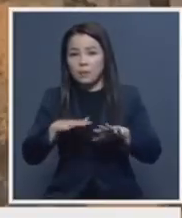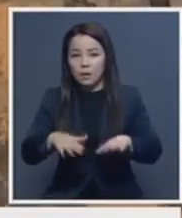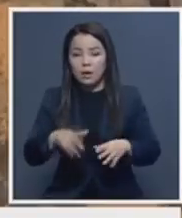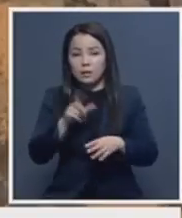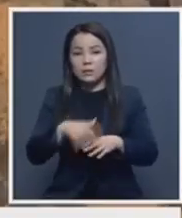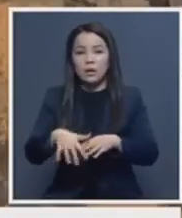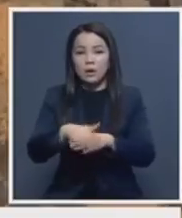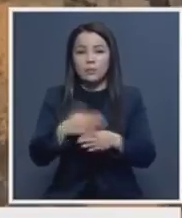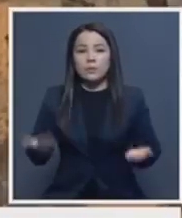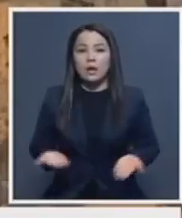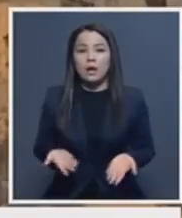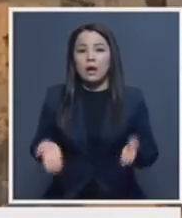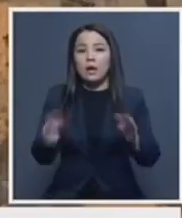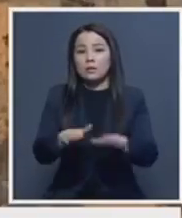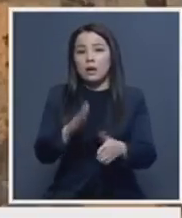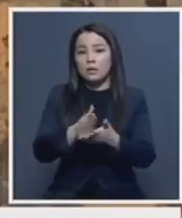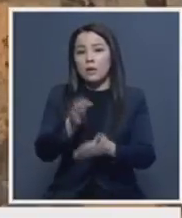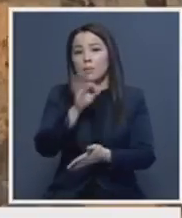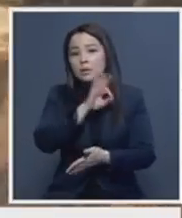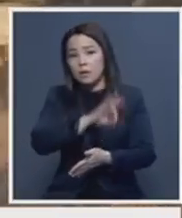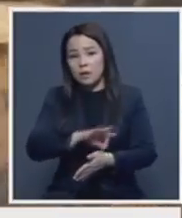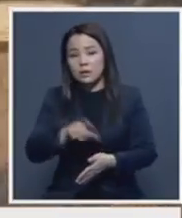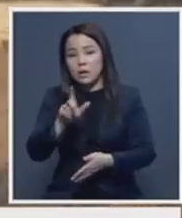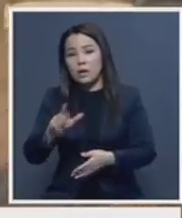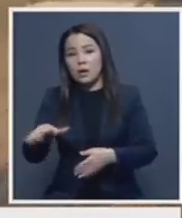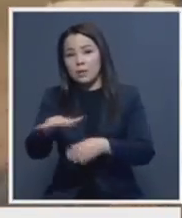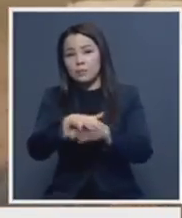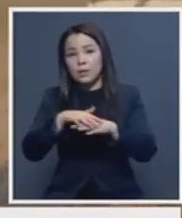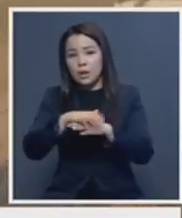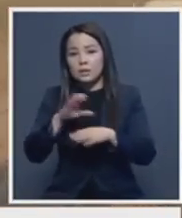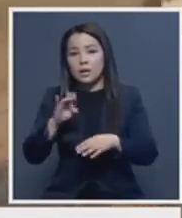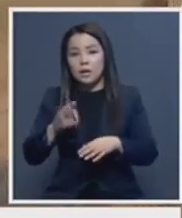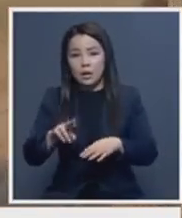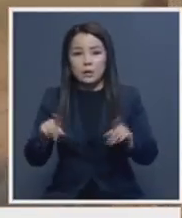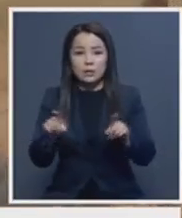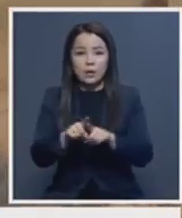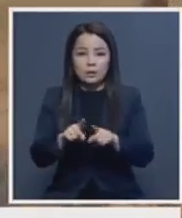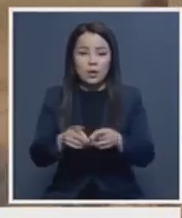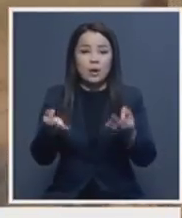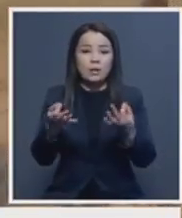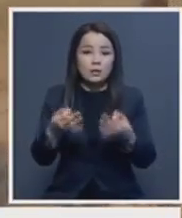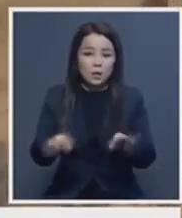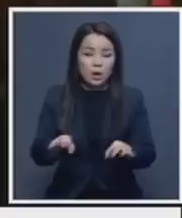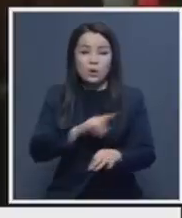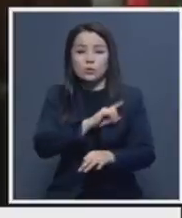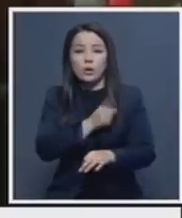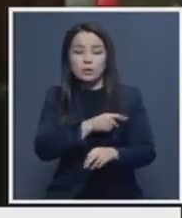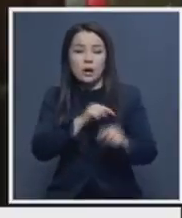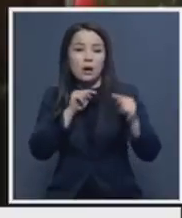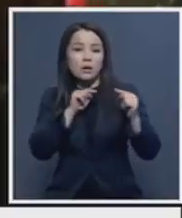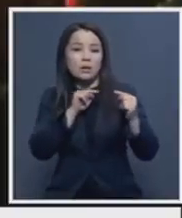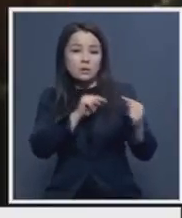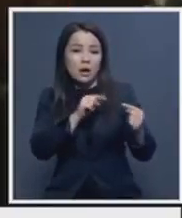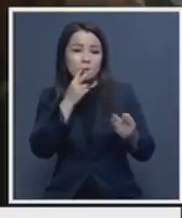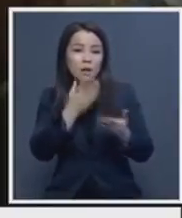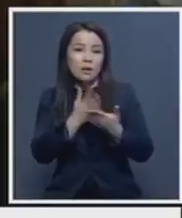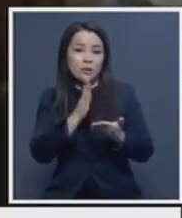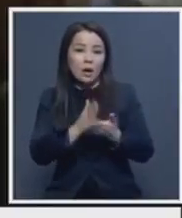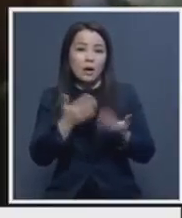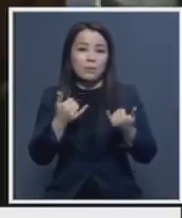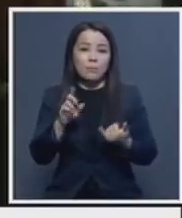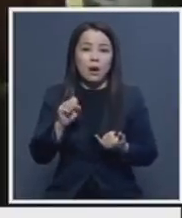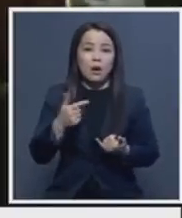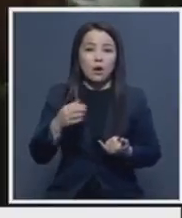тірі қалқан ретінде пайдаланып, негізінен күрд жасақтарынан құралған Сирия демократиялық күштеріне қарсылық білдіріп жатыр.